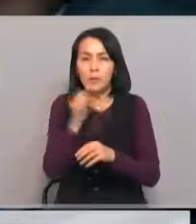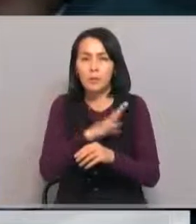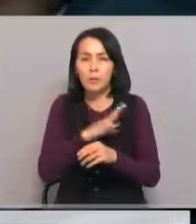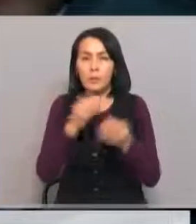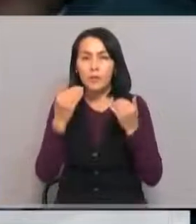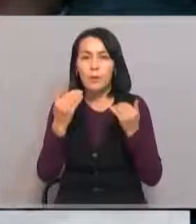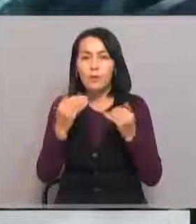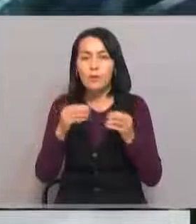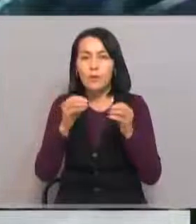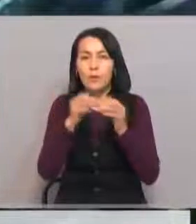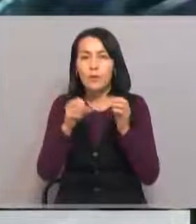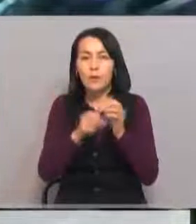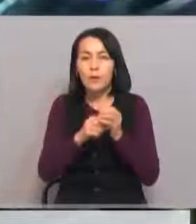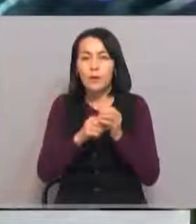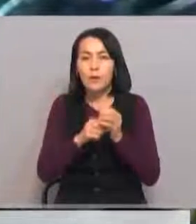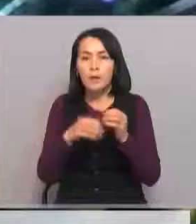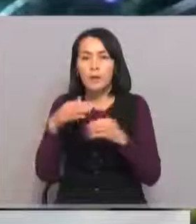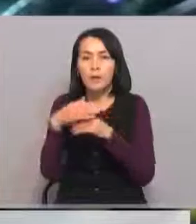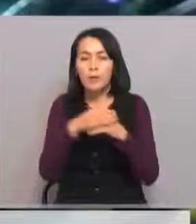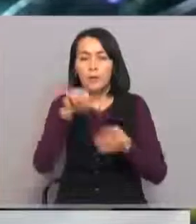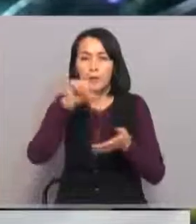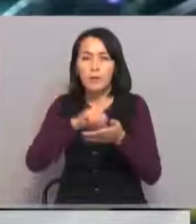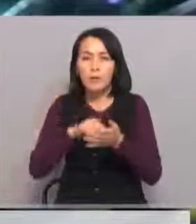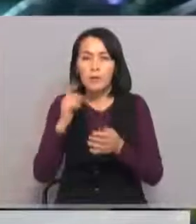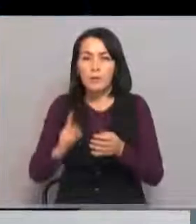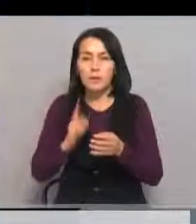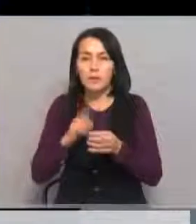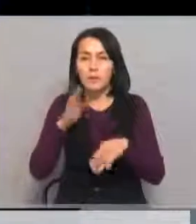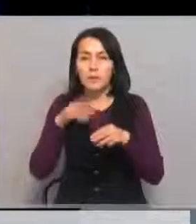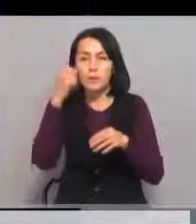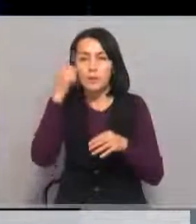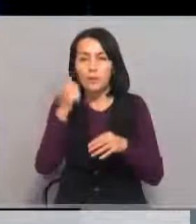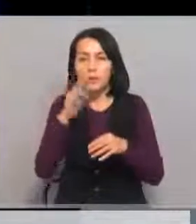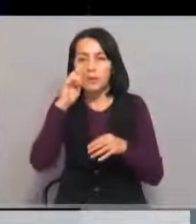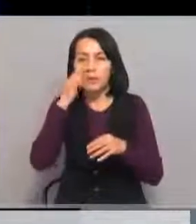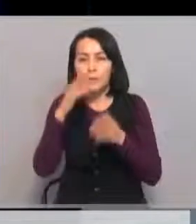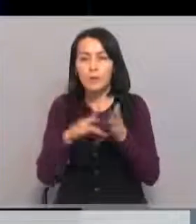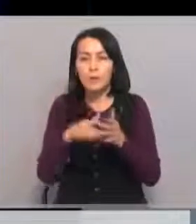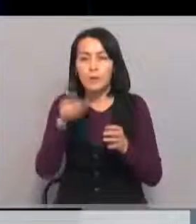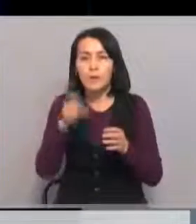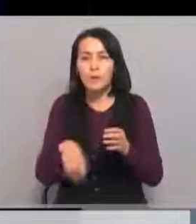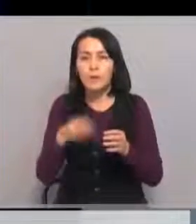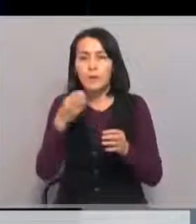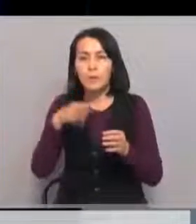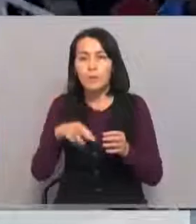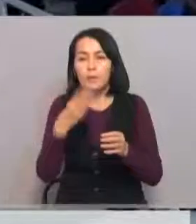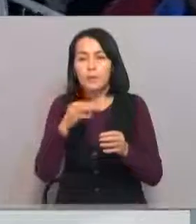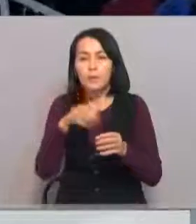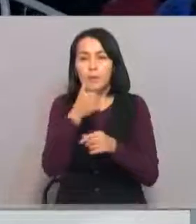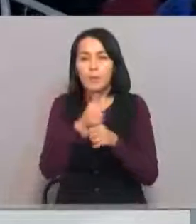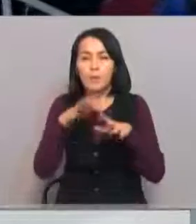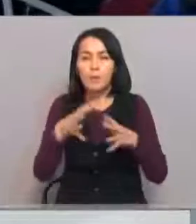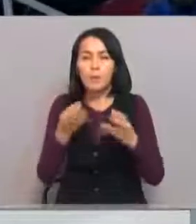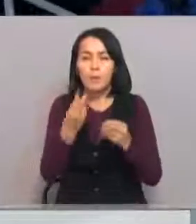Түй балуандыққа 16 балуан күресуге ниет білдірген болатын. Шеберлігін шыңдай білген шымкенттік балуан Мейіржан Әбдімәліков қазақ күресінен бас жүлдені жеңіп